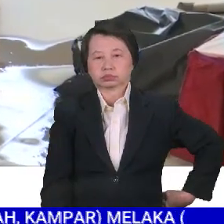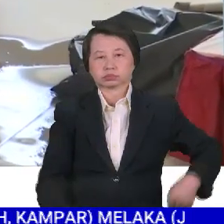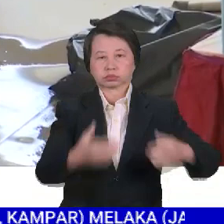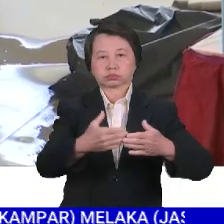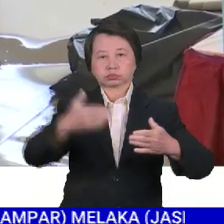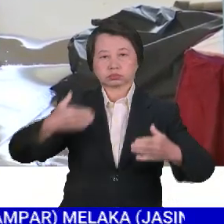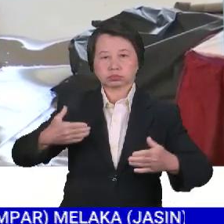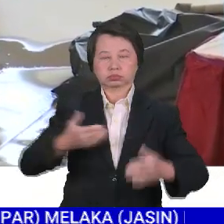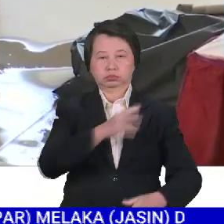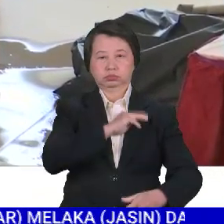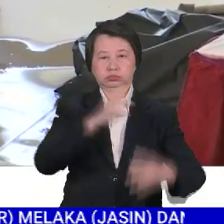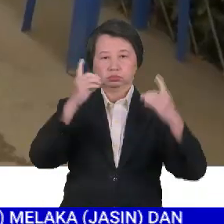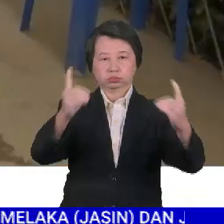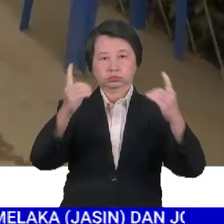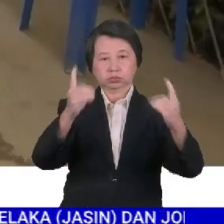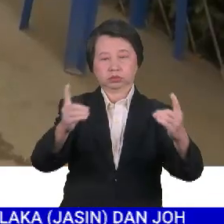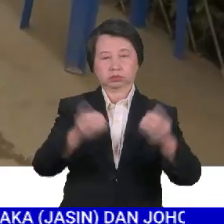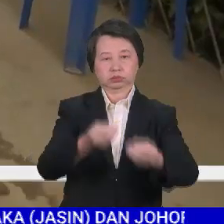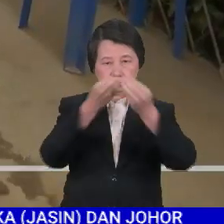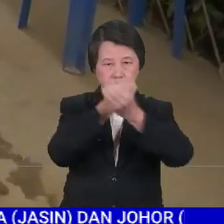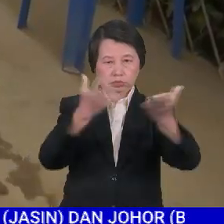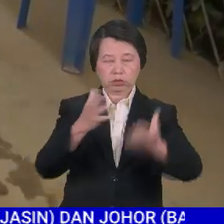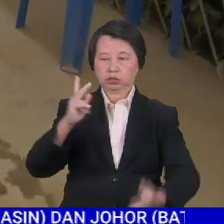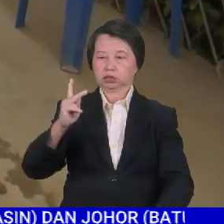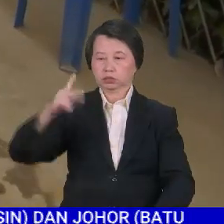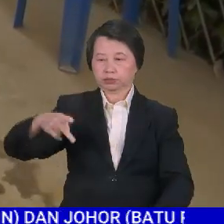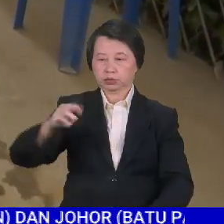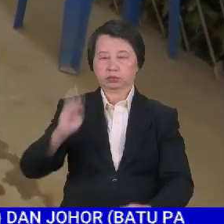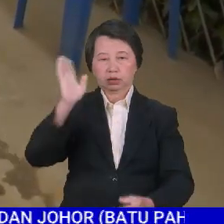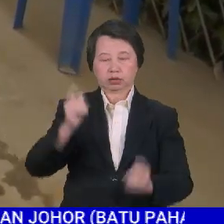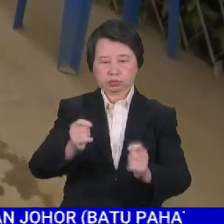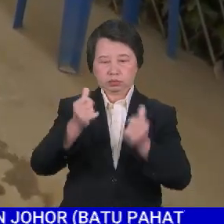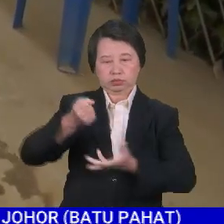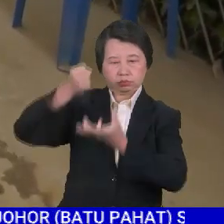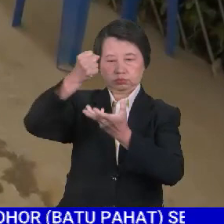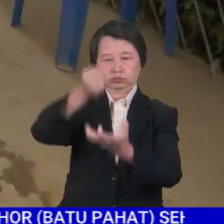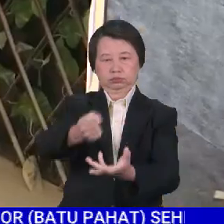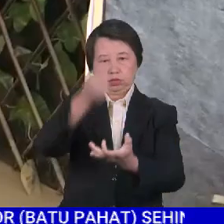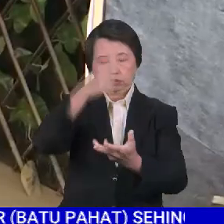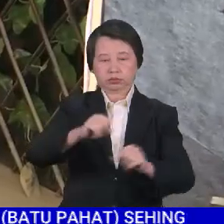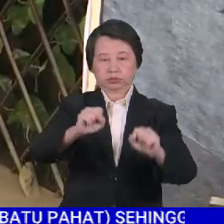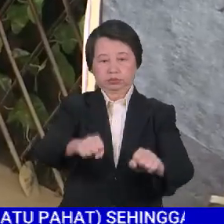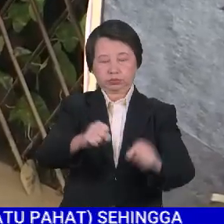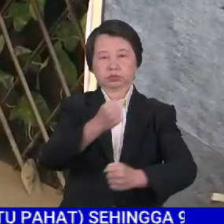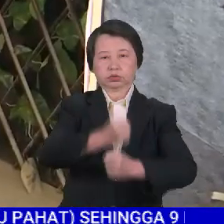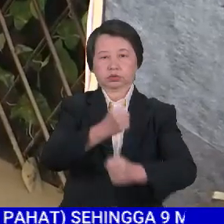Sebelum ini, Menteri Pendidikan Falina Siddiq memaklumkan KPM akan menyegerakan peruntukan dana bagi